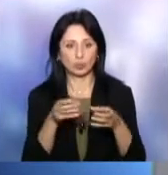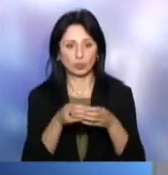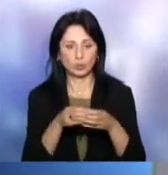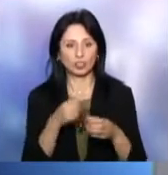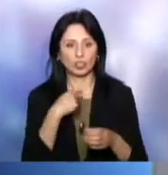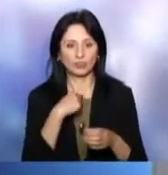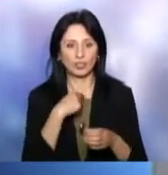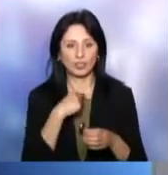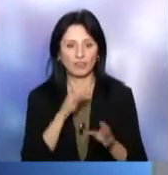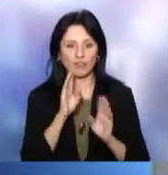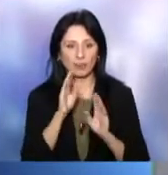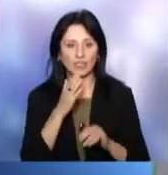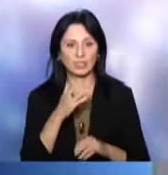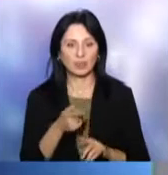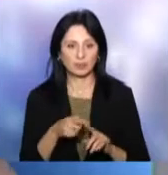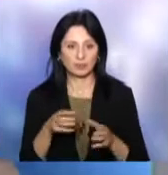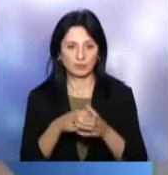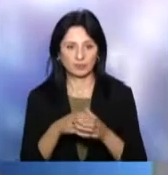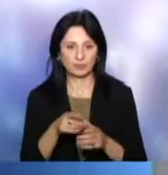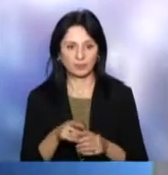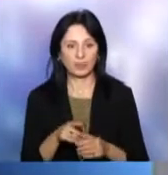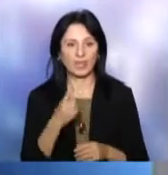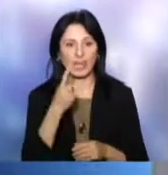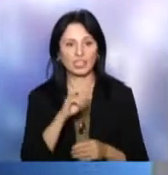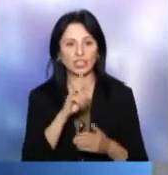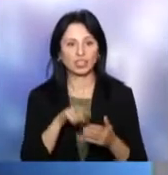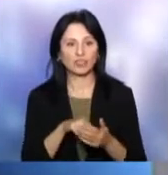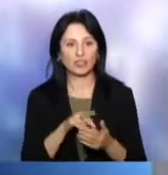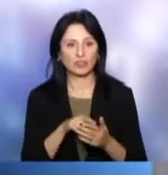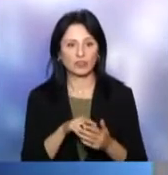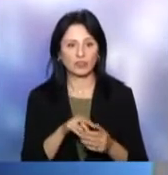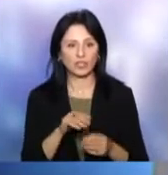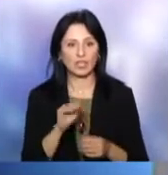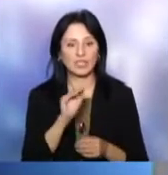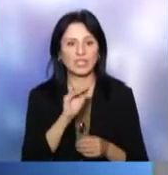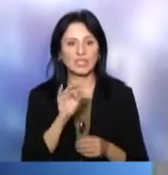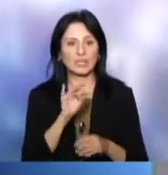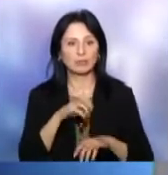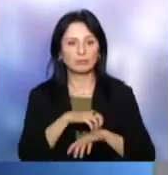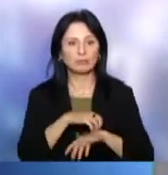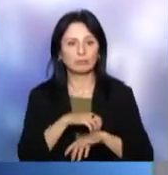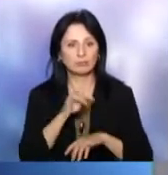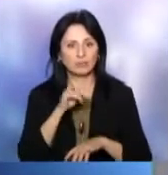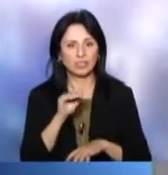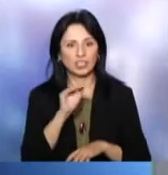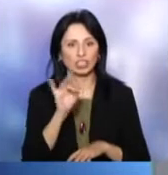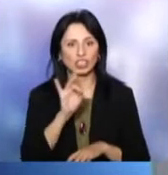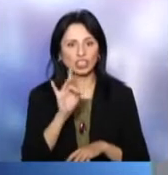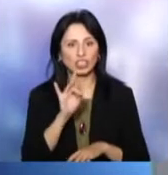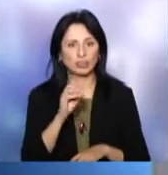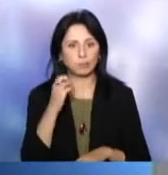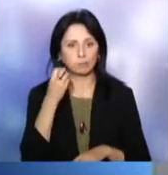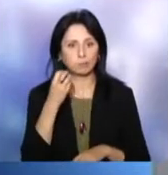ჩვენი Facebook მომხმარებლების. ერთი ასეთი კითხვა არის ცხიმგროვები, რომელიც სახეზეც